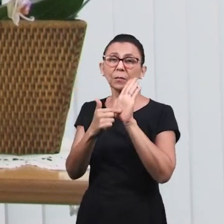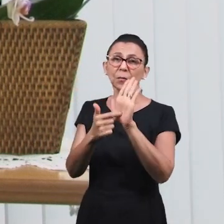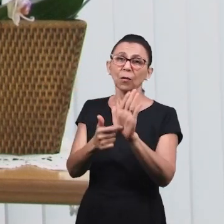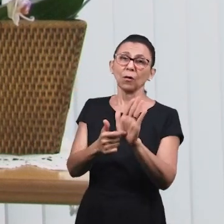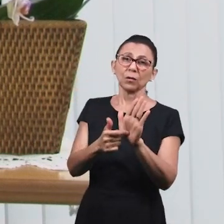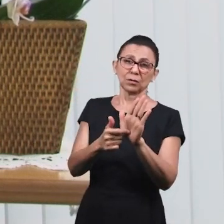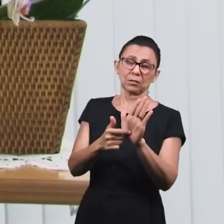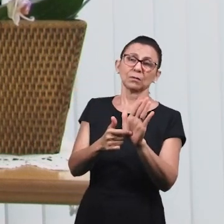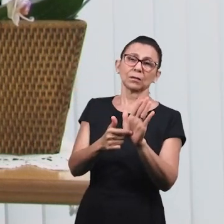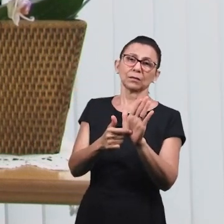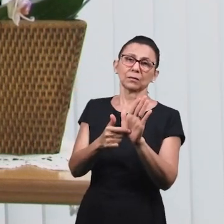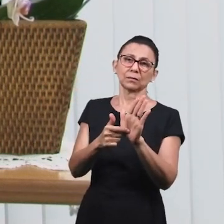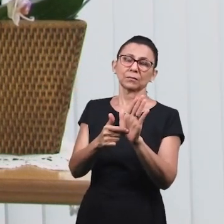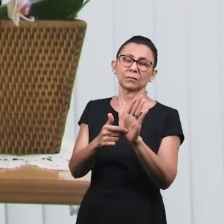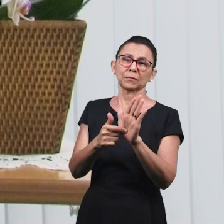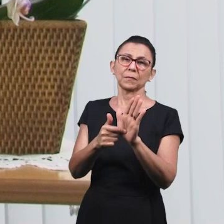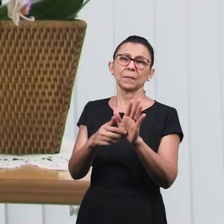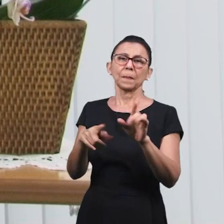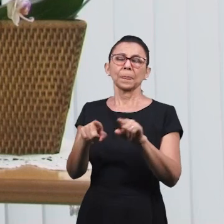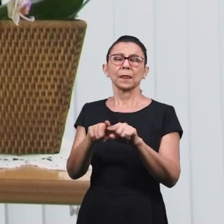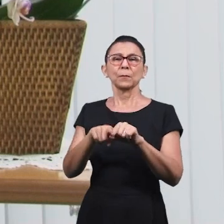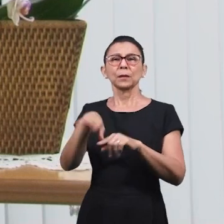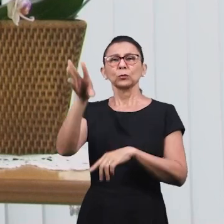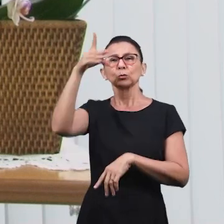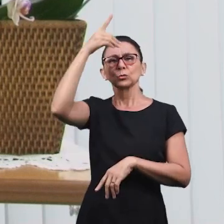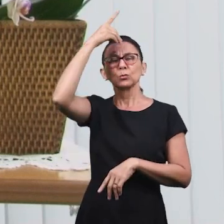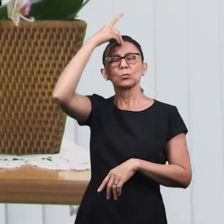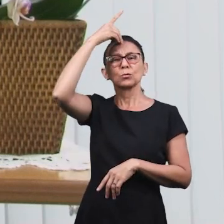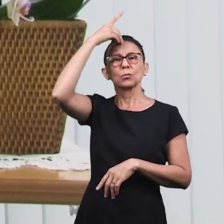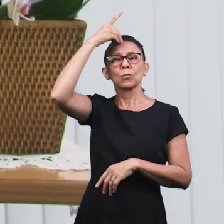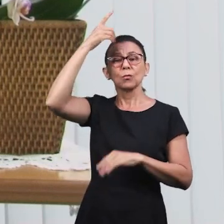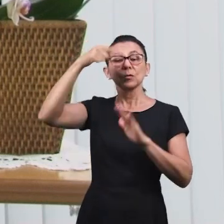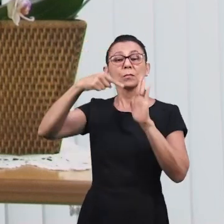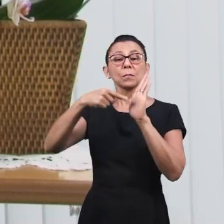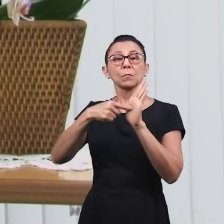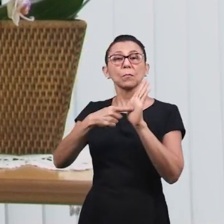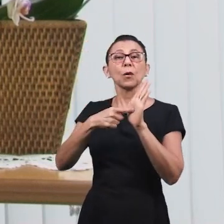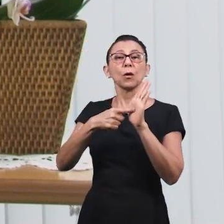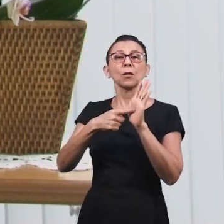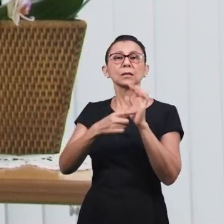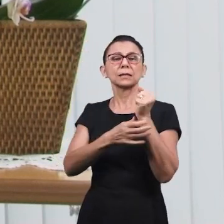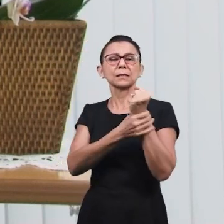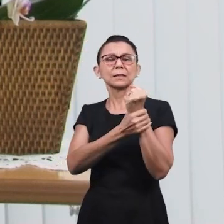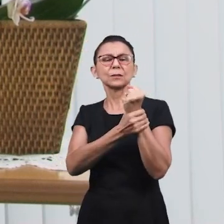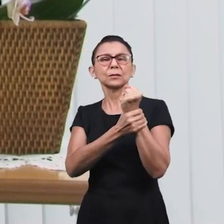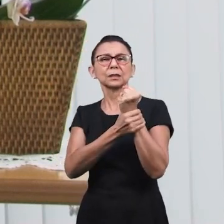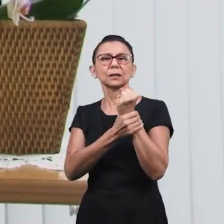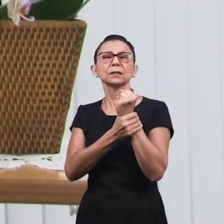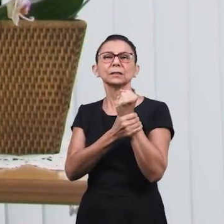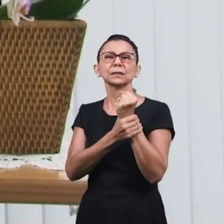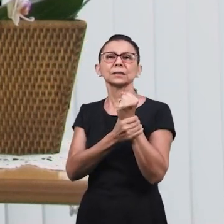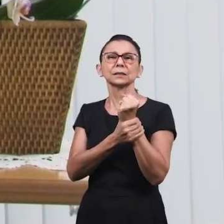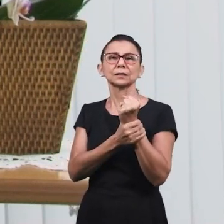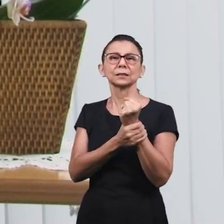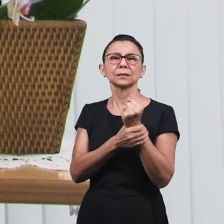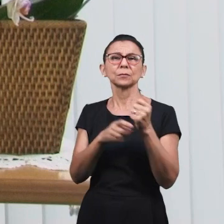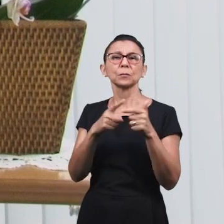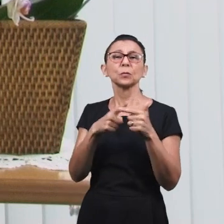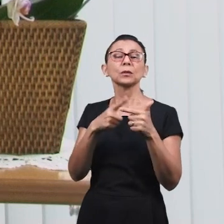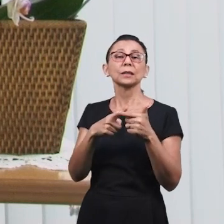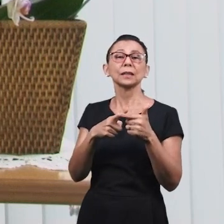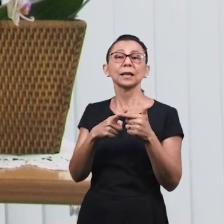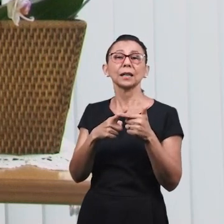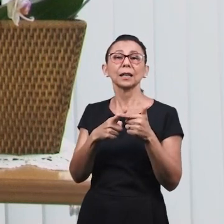comme la parole nous dit. Quand nous avons les dons spirituels qui nous guident, qui nous donnent une direction